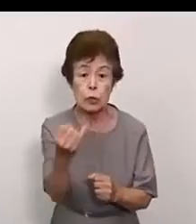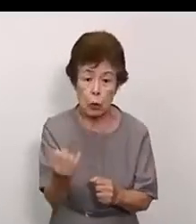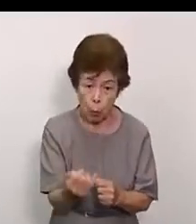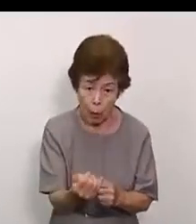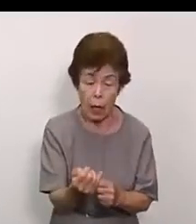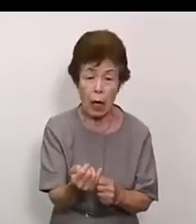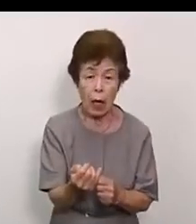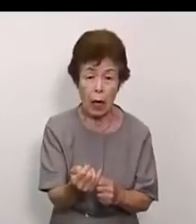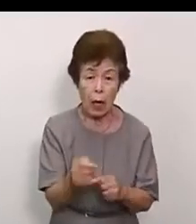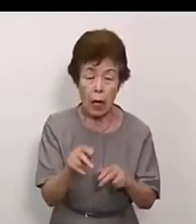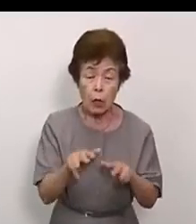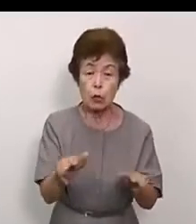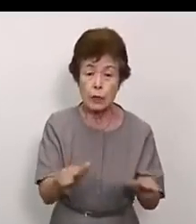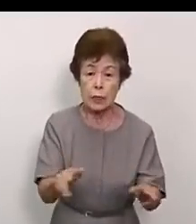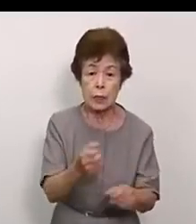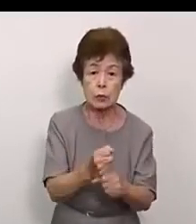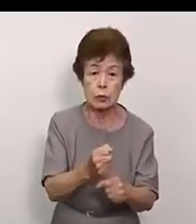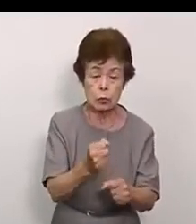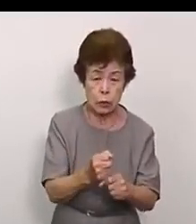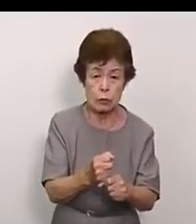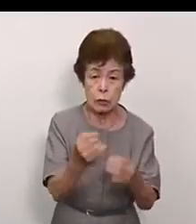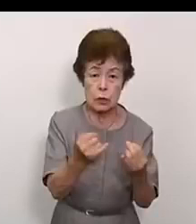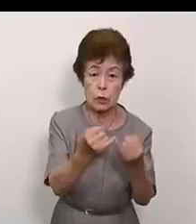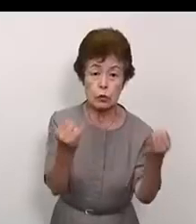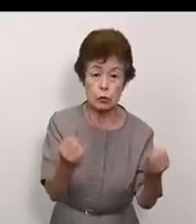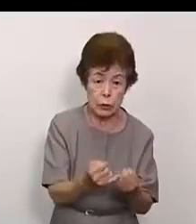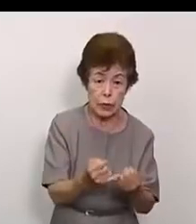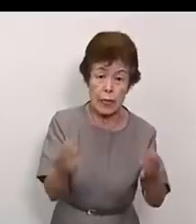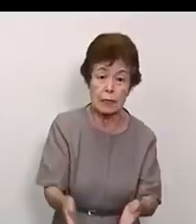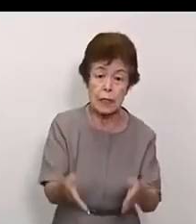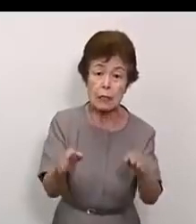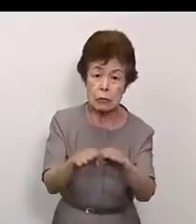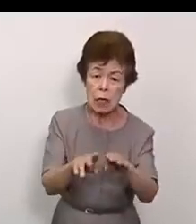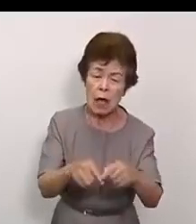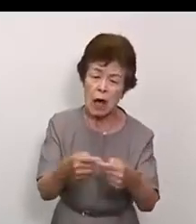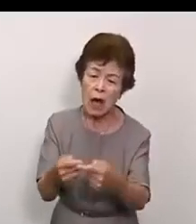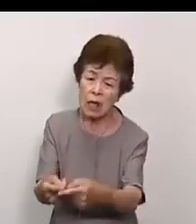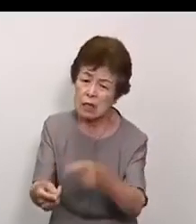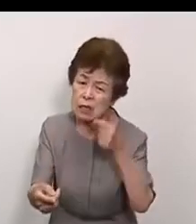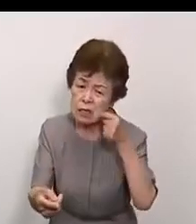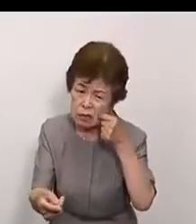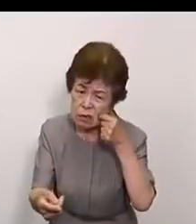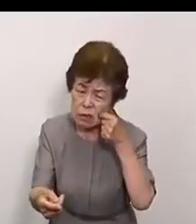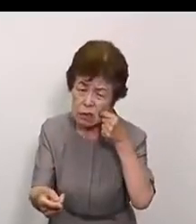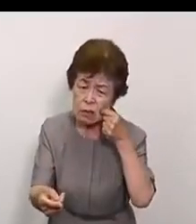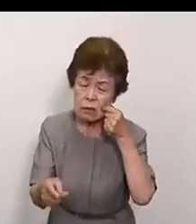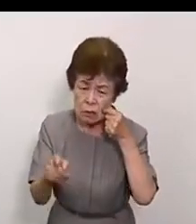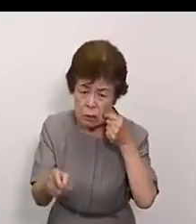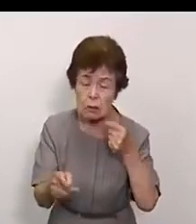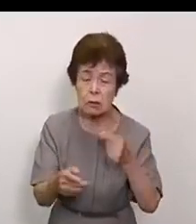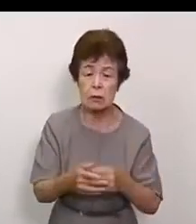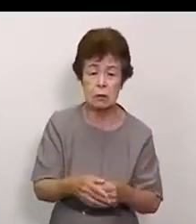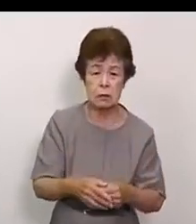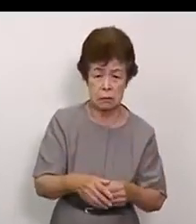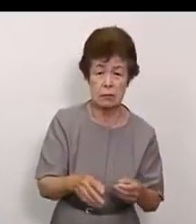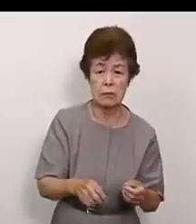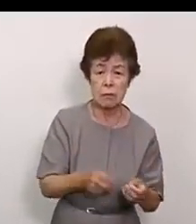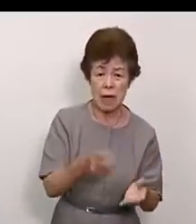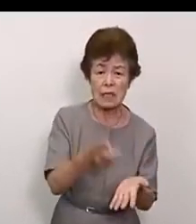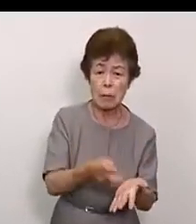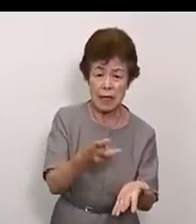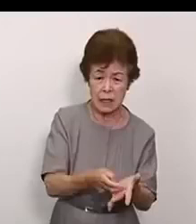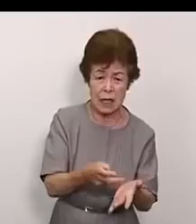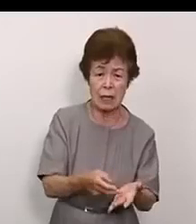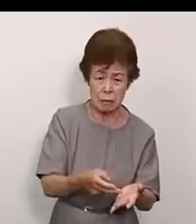その行政が作ってる女性シェルターっていうのはもう大変入りづらいと、硬直的で規則ががんじがらめ